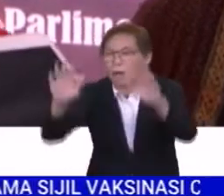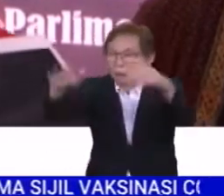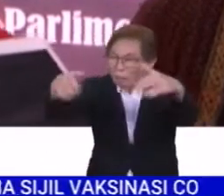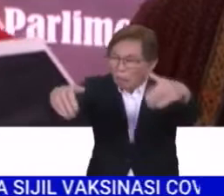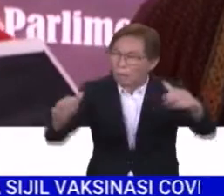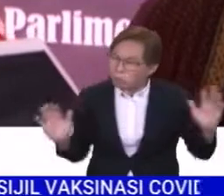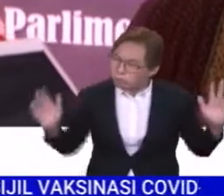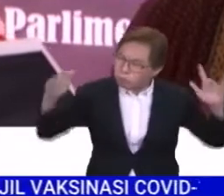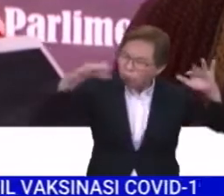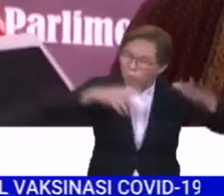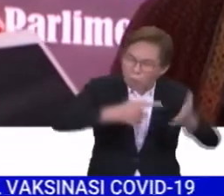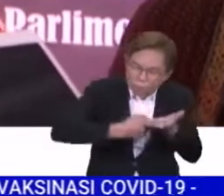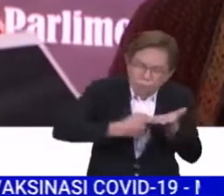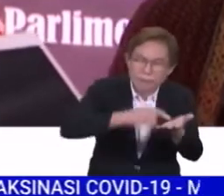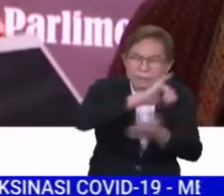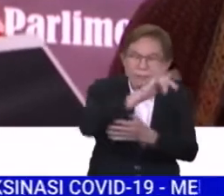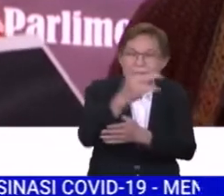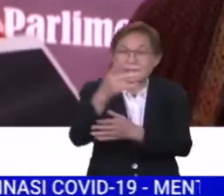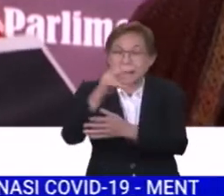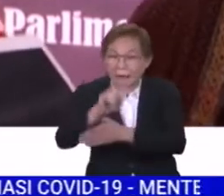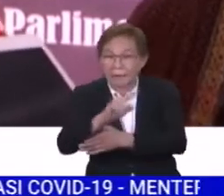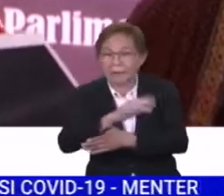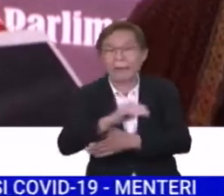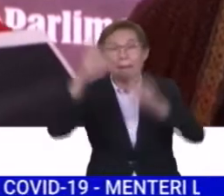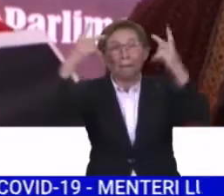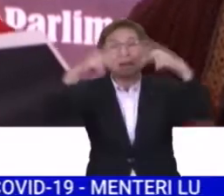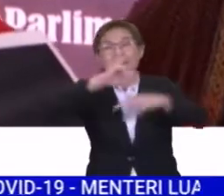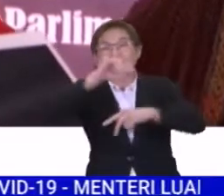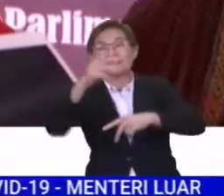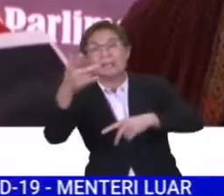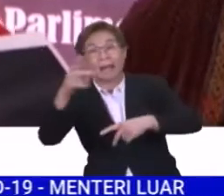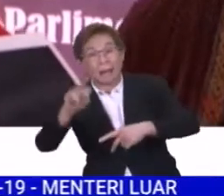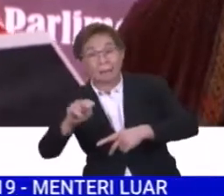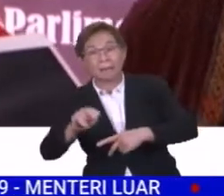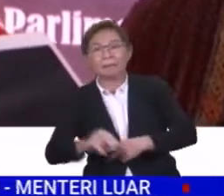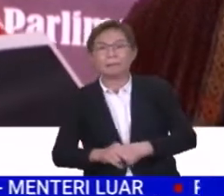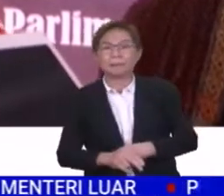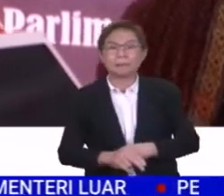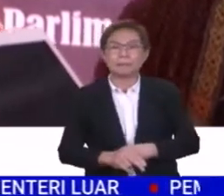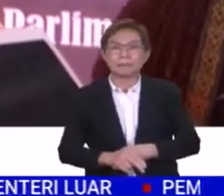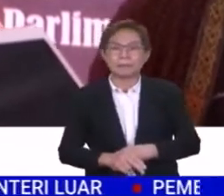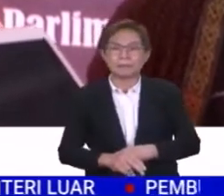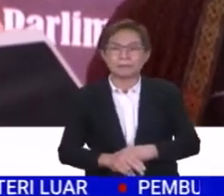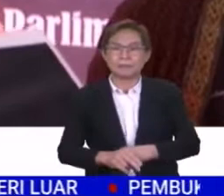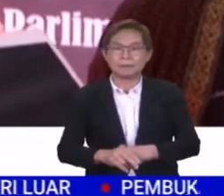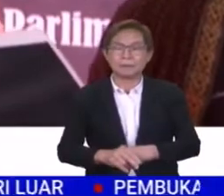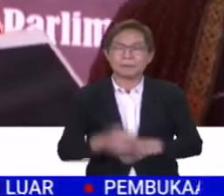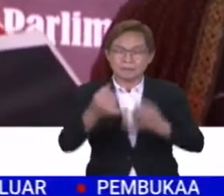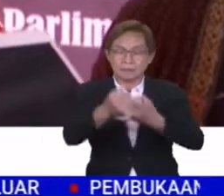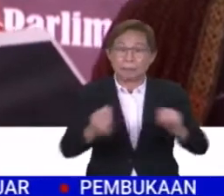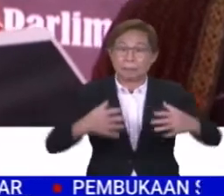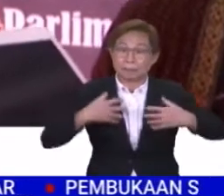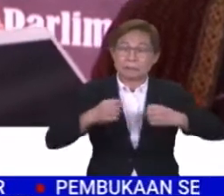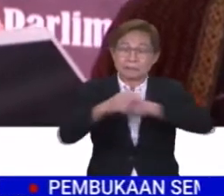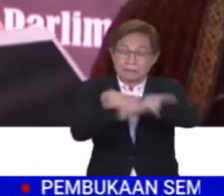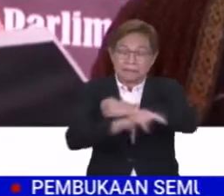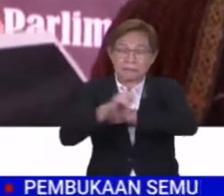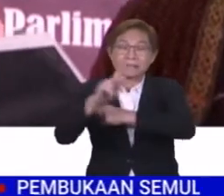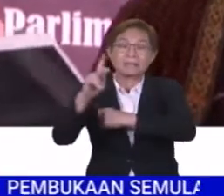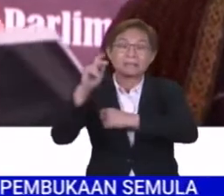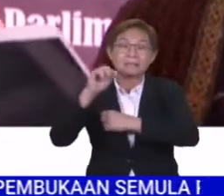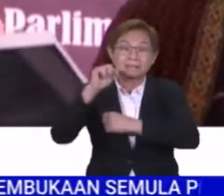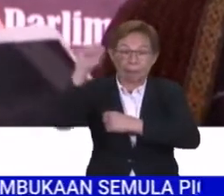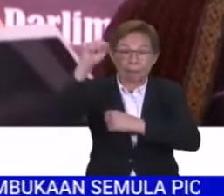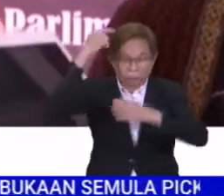dengan JKN dan pengarah JKN ataupun pengarah JKN Jabatan Kesihatan Negeri akan membuat